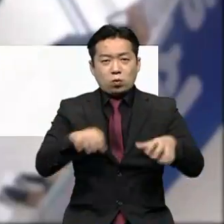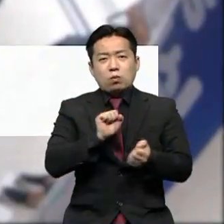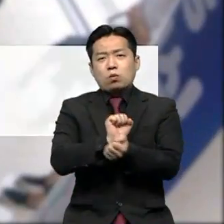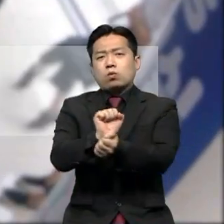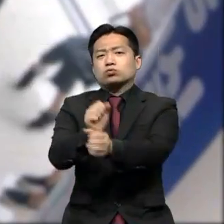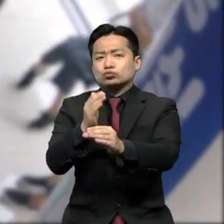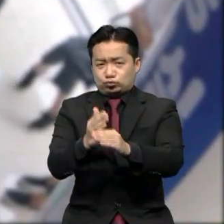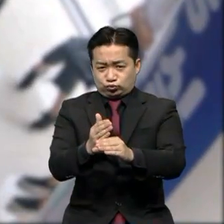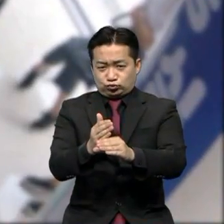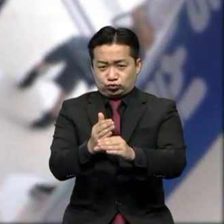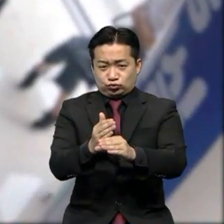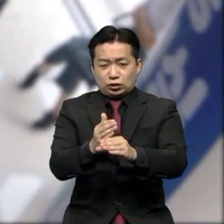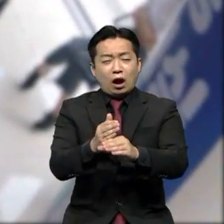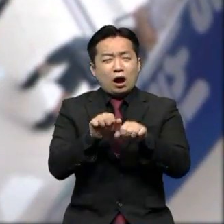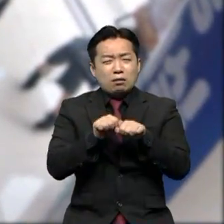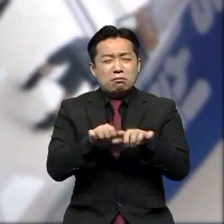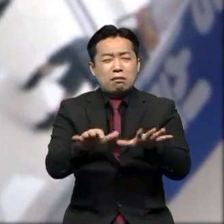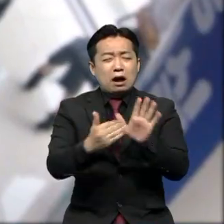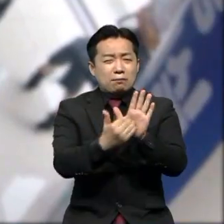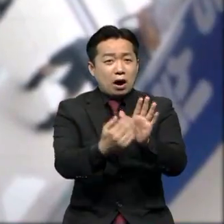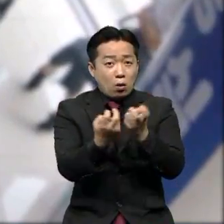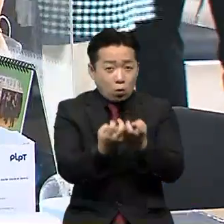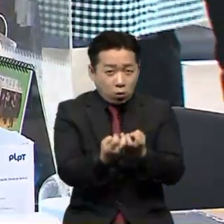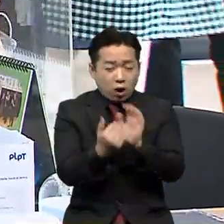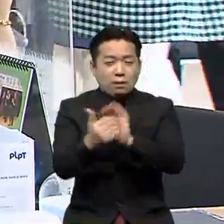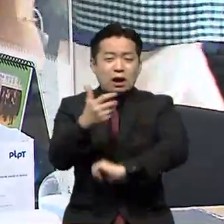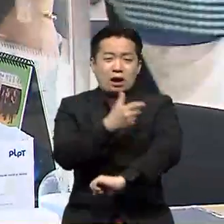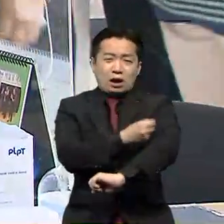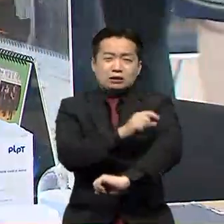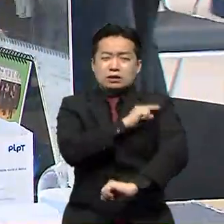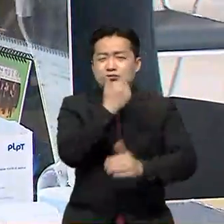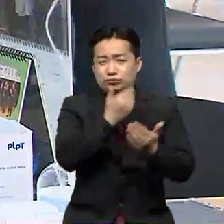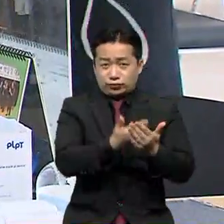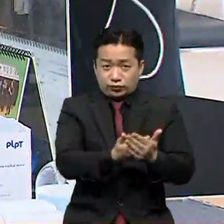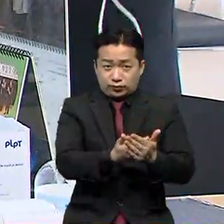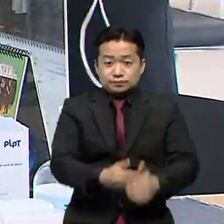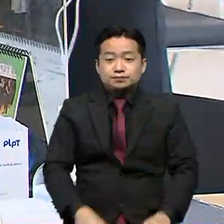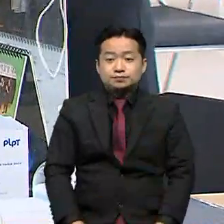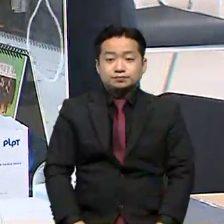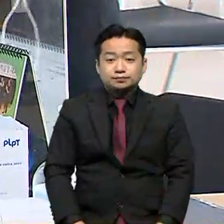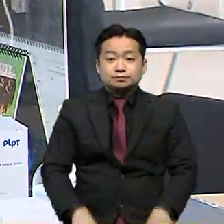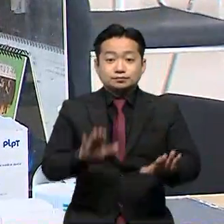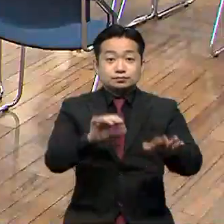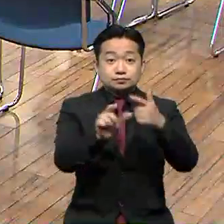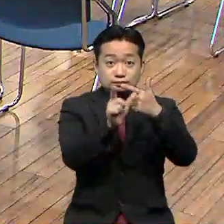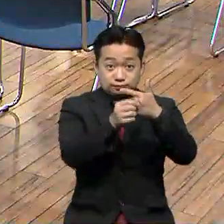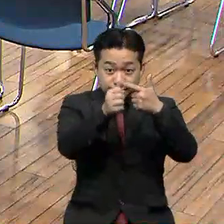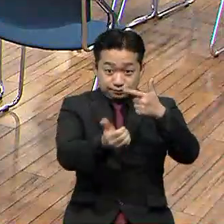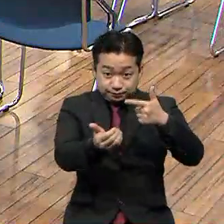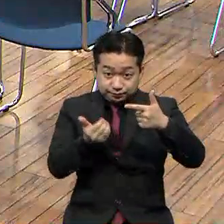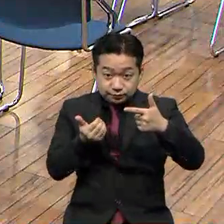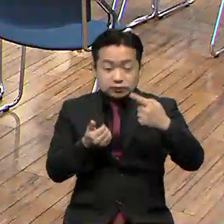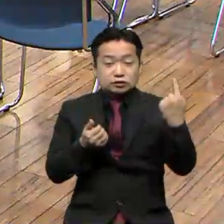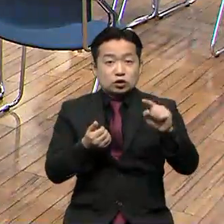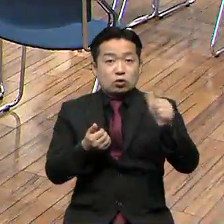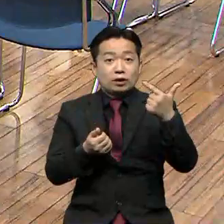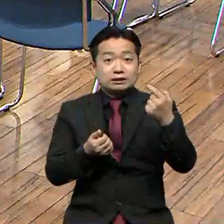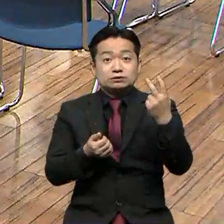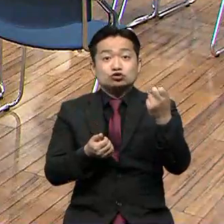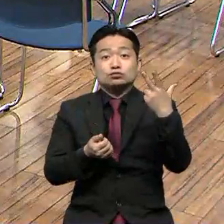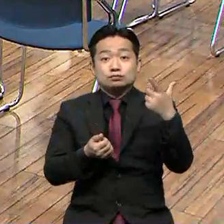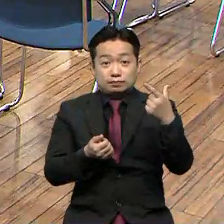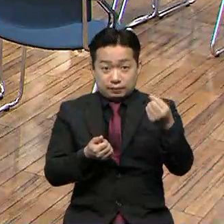countries. 변이 확산을 막기 위해선 백신 접종이 중요합니다. 상반기 백신 접종은 1,526만여